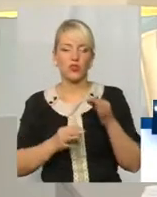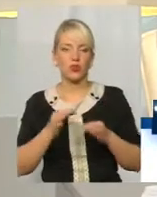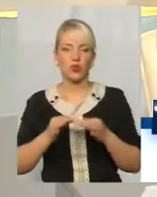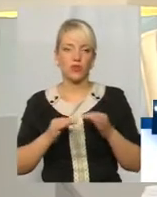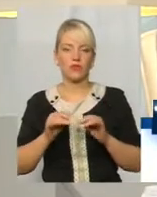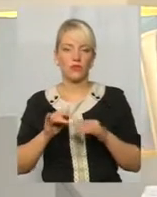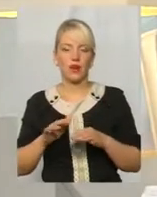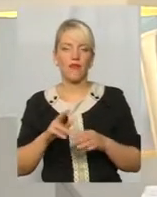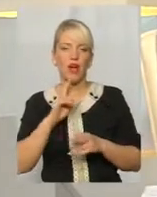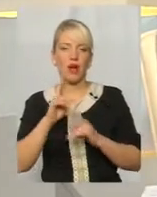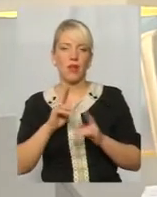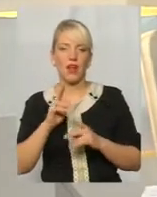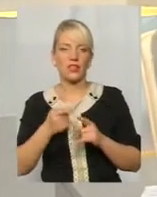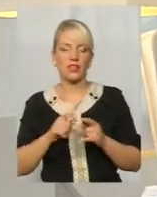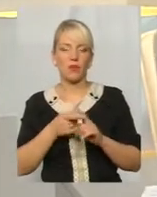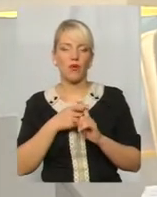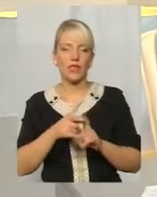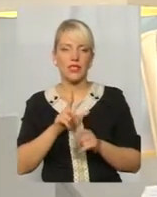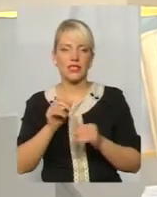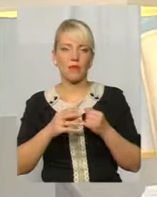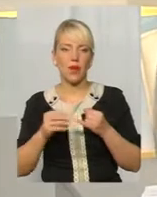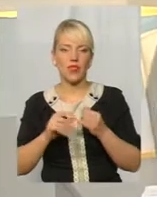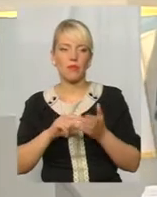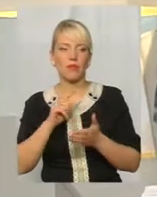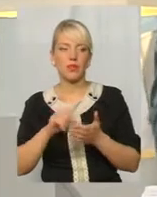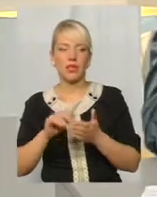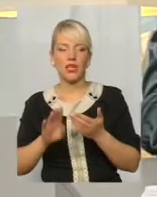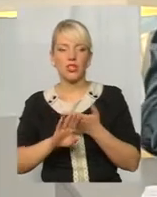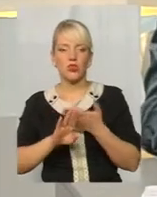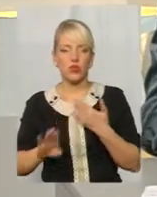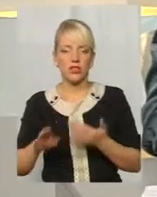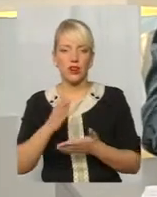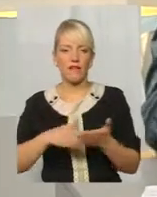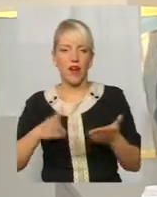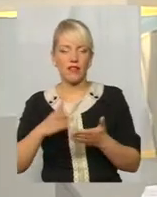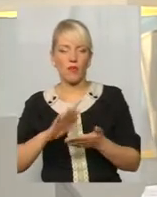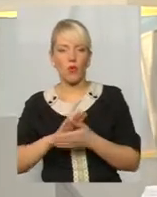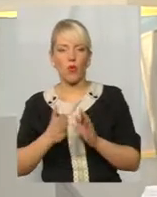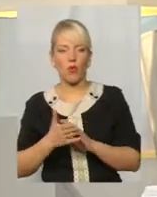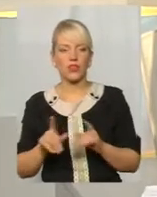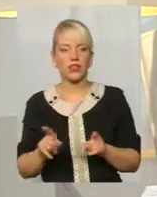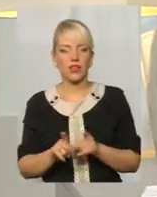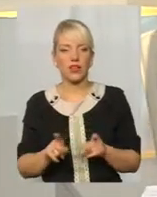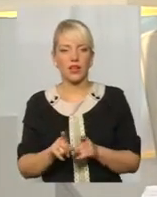апеляції, пов'язані з земельними питаннями, розірванням угод і так далі. Одночасно є і